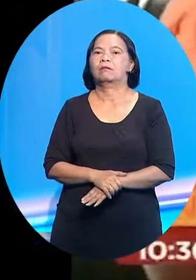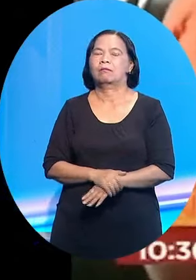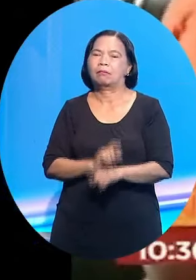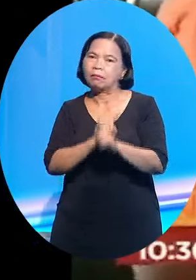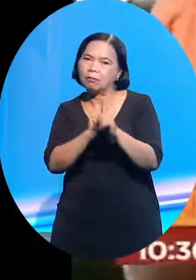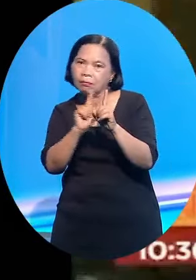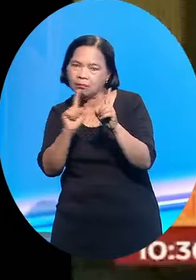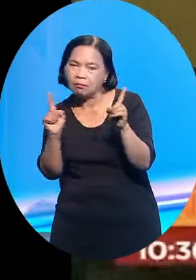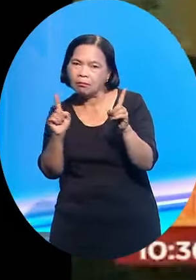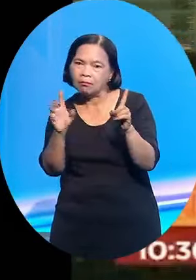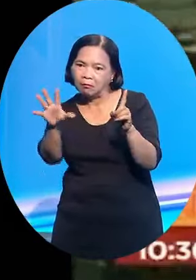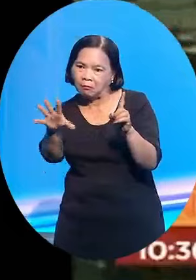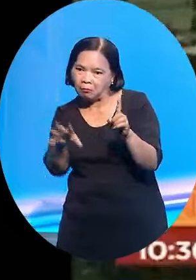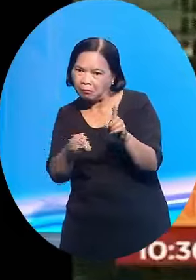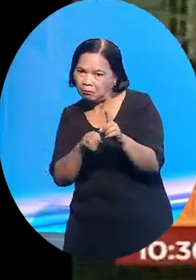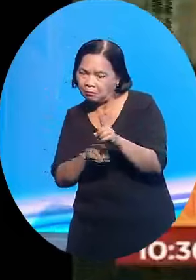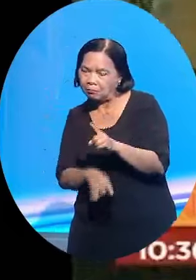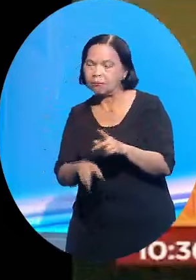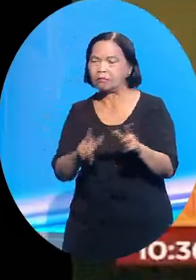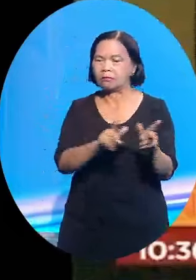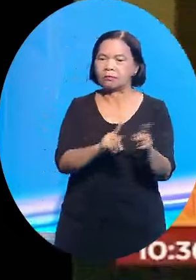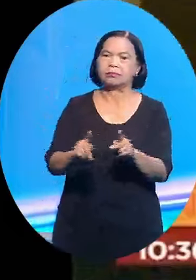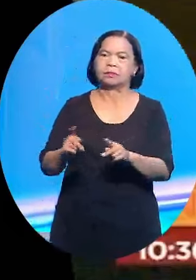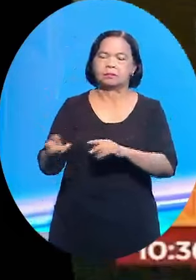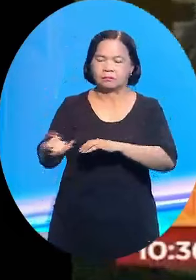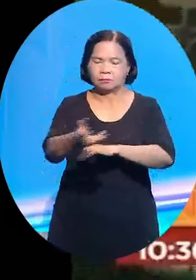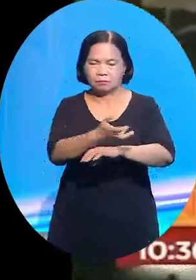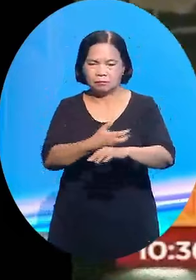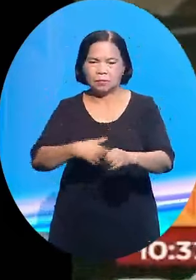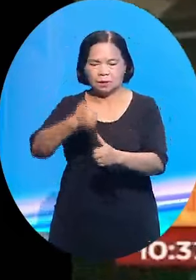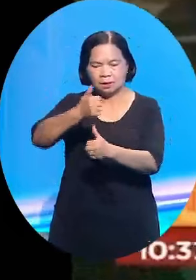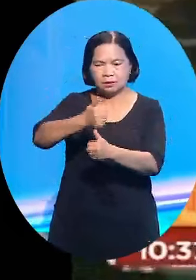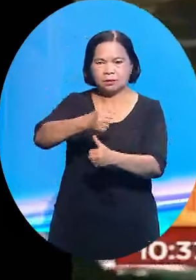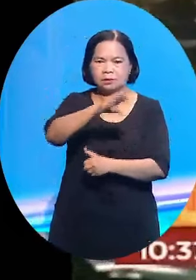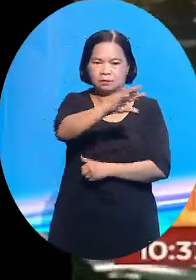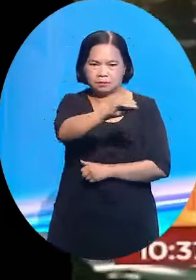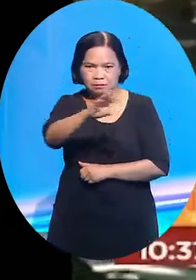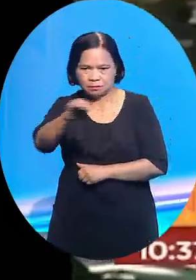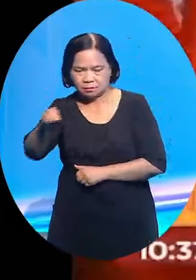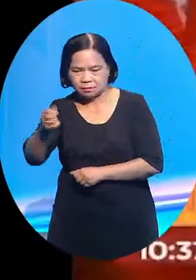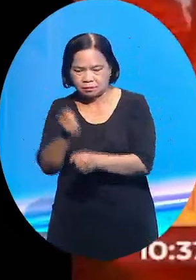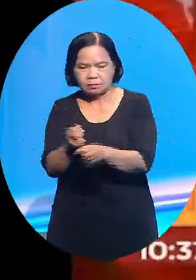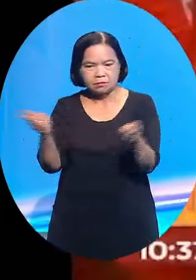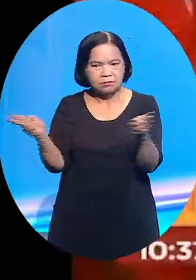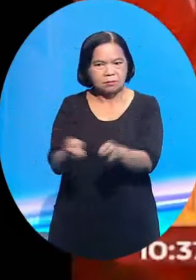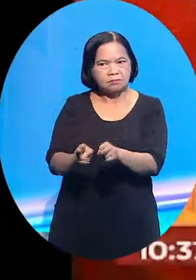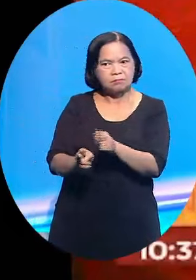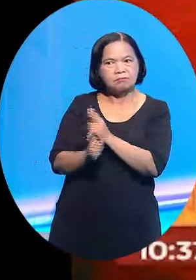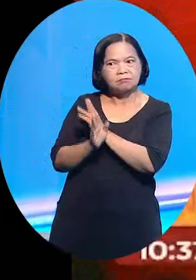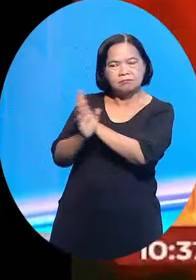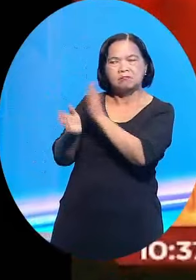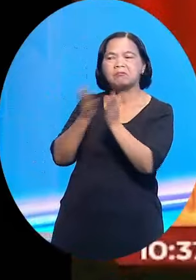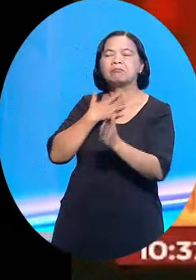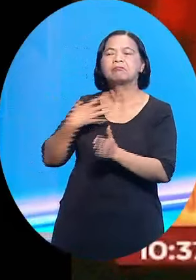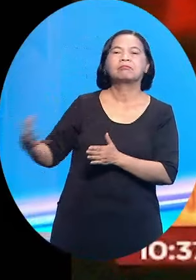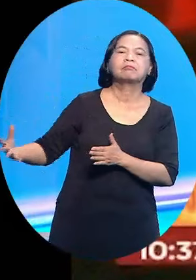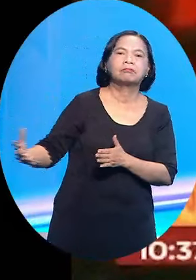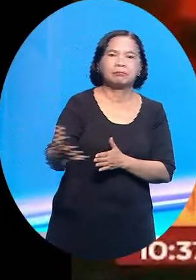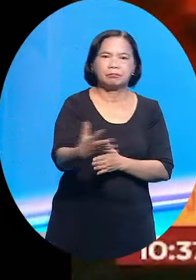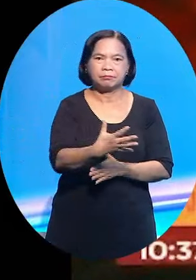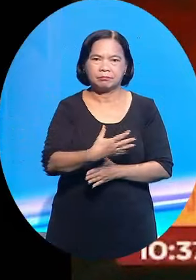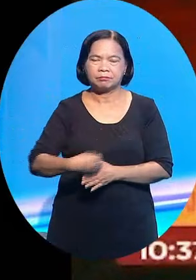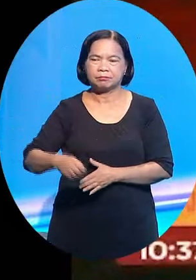nhau nhằm biển thủ và gây thiệt hại cho nền kinh tế quốc gia. Chính phủ Venezuela bắt đầu chiến dịch chống tham nhũng từ ngày 17 tháng 3 và mới đây